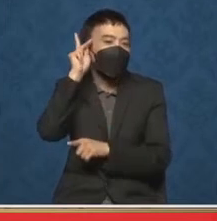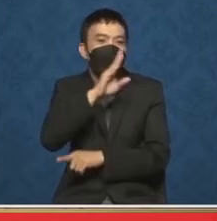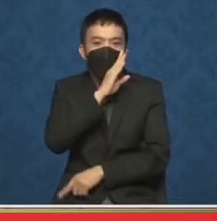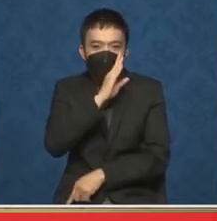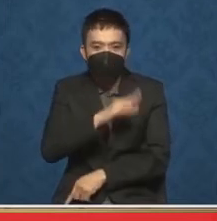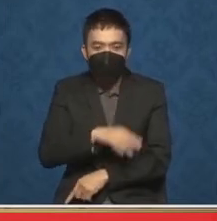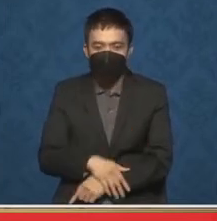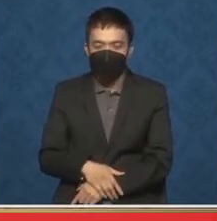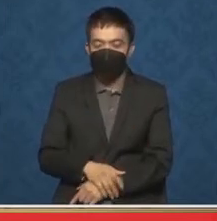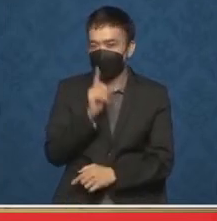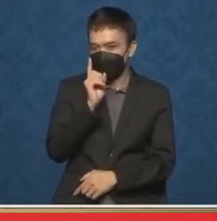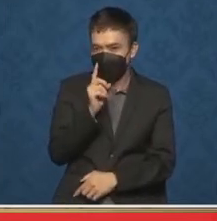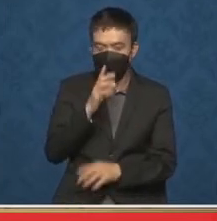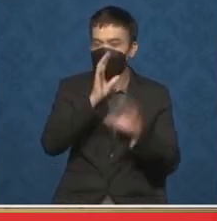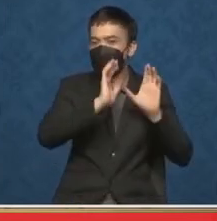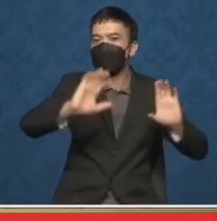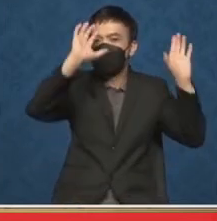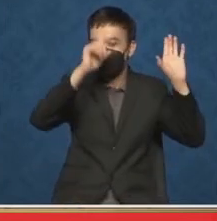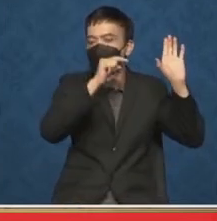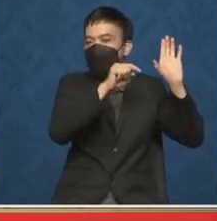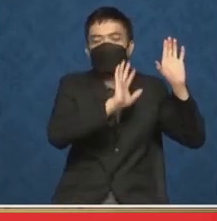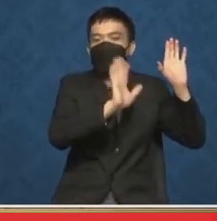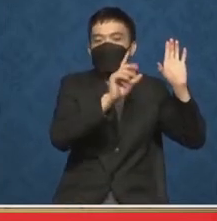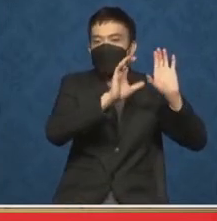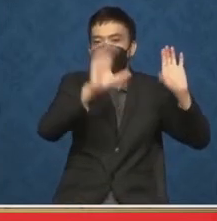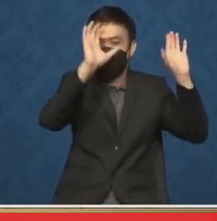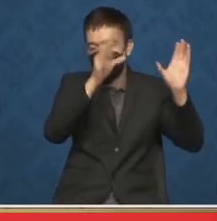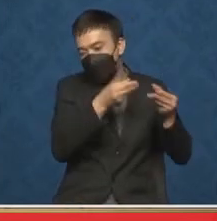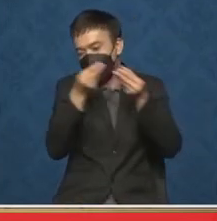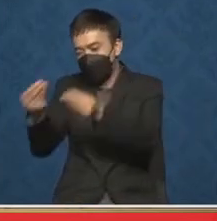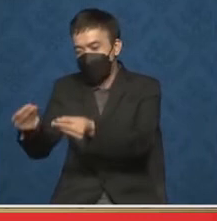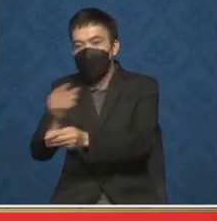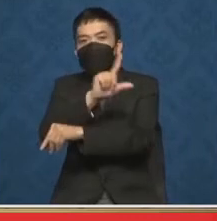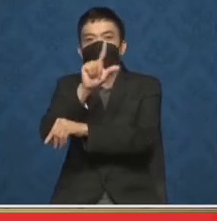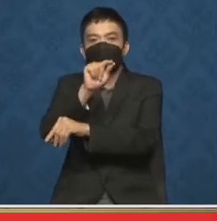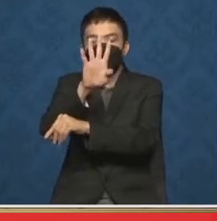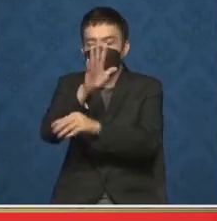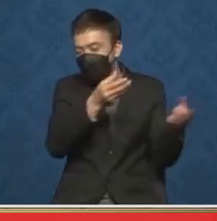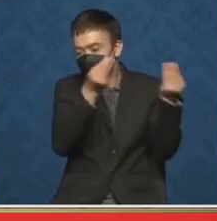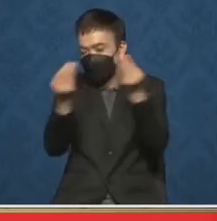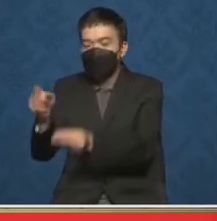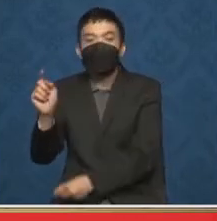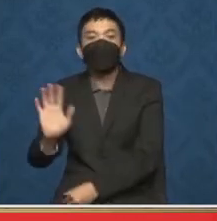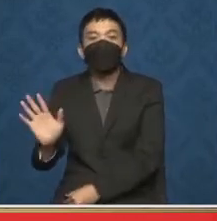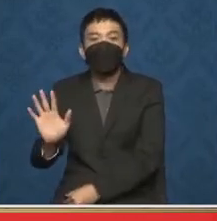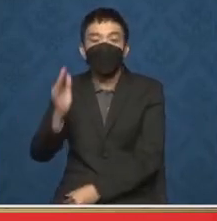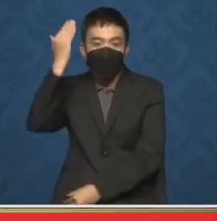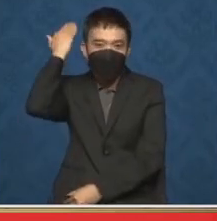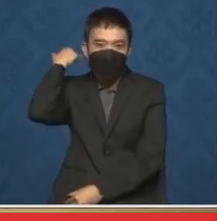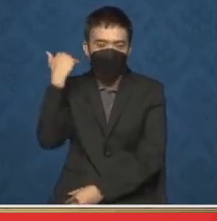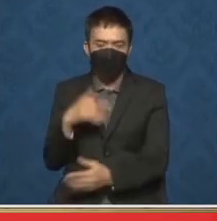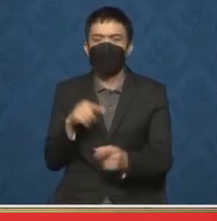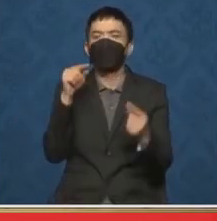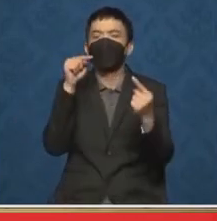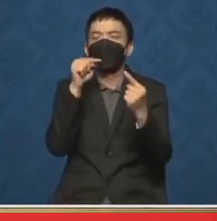ไม่มีอะไรสักช้ทเปนของนฐบารของวันที่เดินทางไปวนท 14ที่ผ่านมารนแล